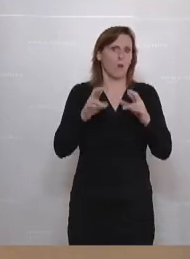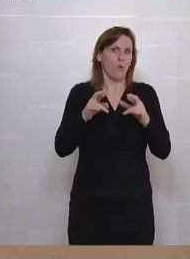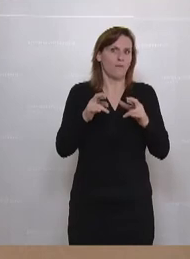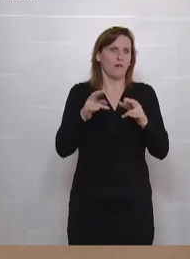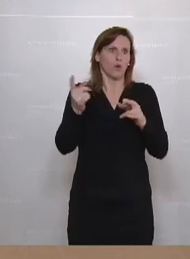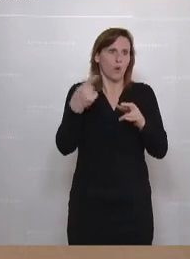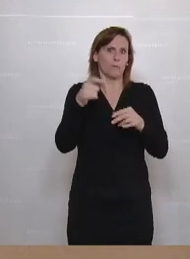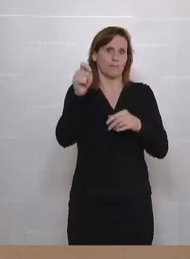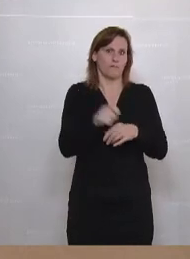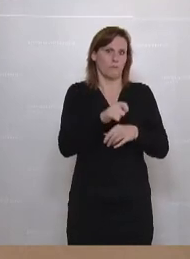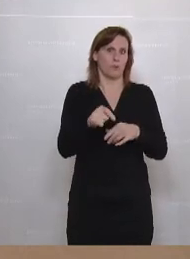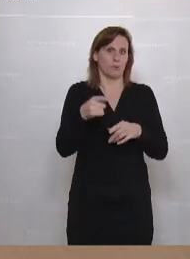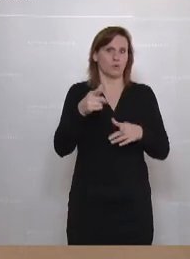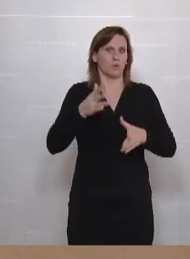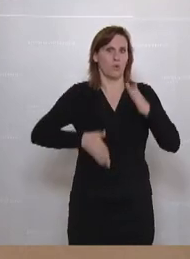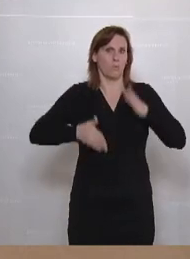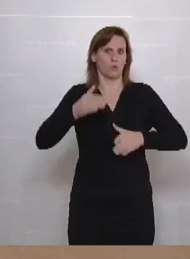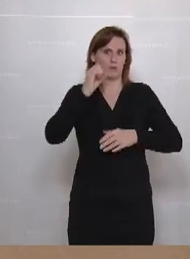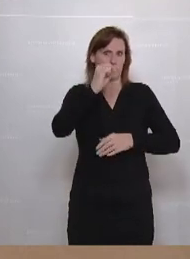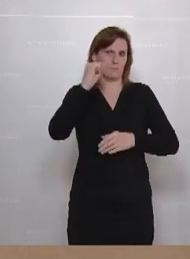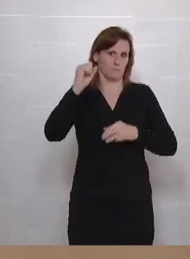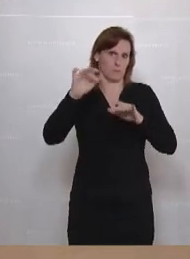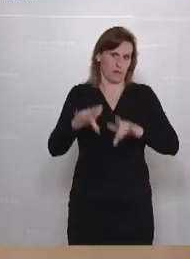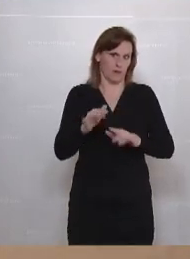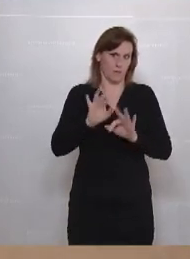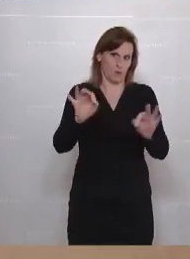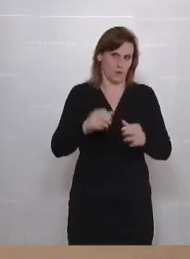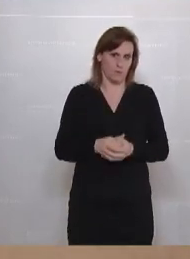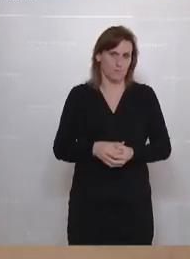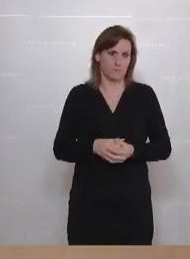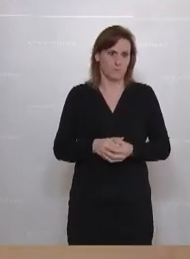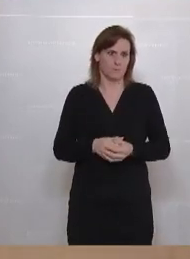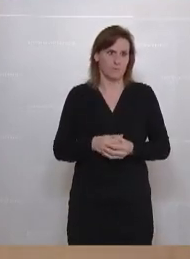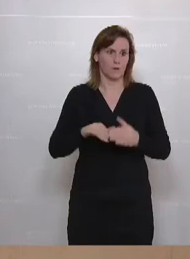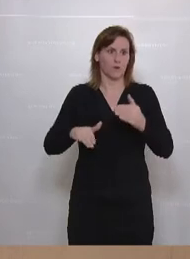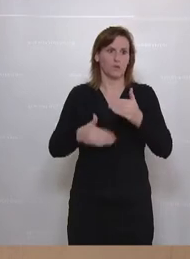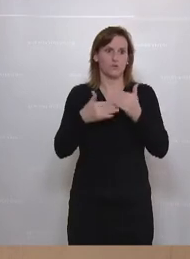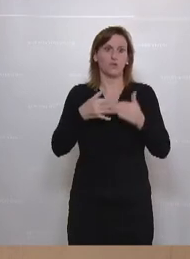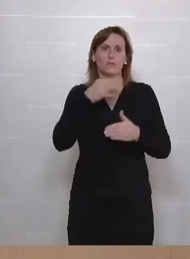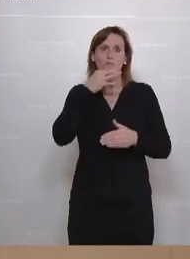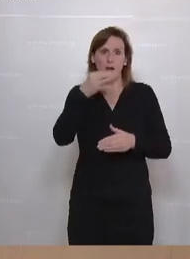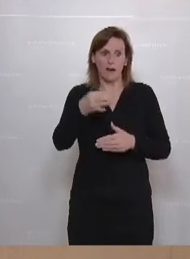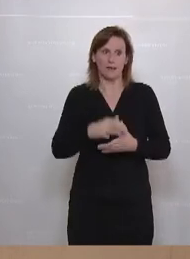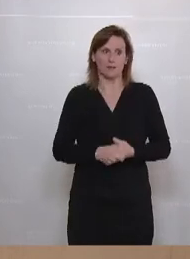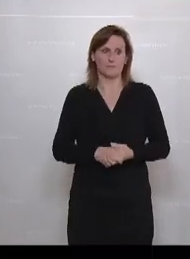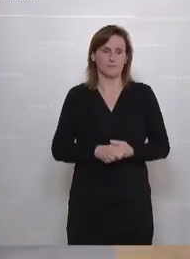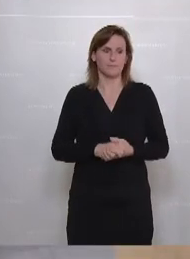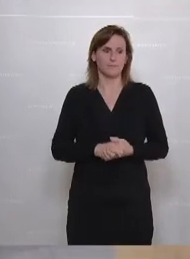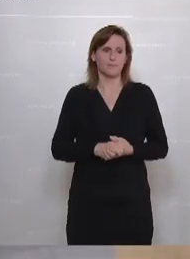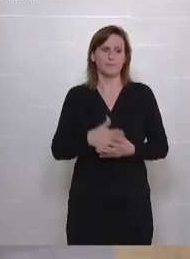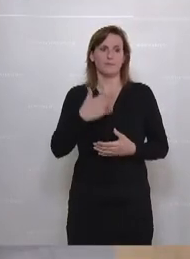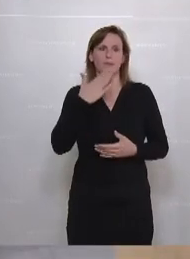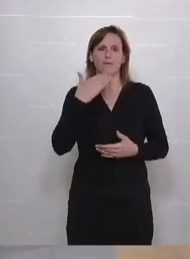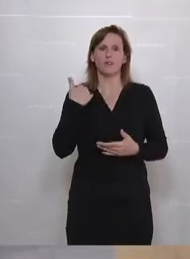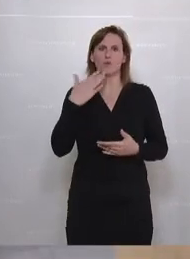Verbot solcher Killerroboter zu erreichen. Zusatzfrage durch den Abgeordneten Litscher. Ja, danke, Herr Minister. Über den Iran haben wir jetzt schon sehr